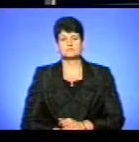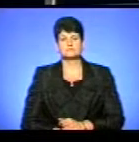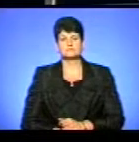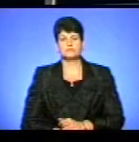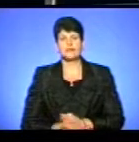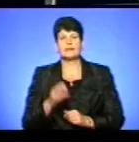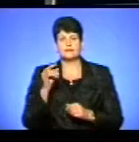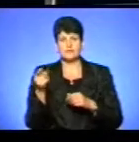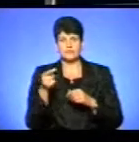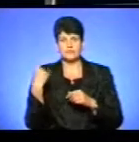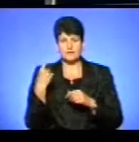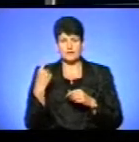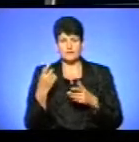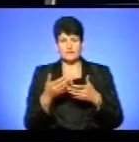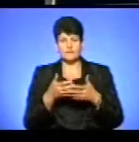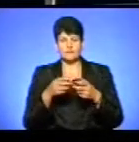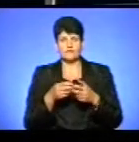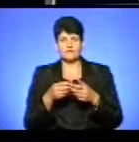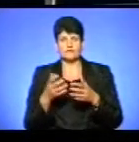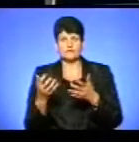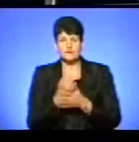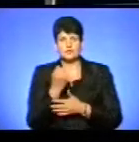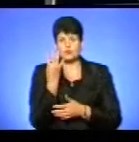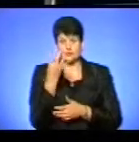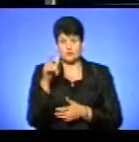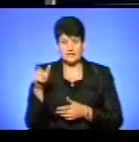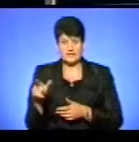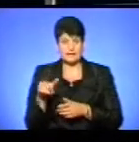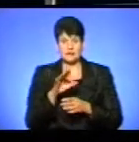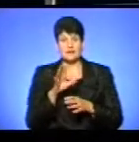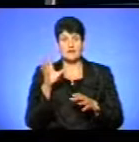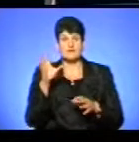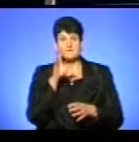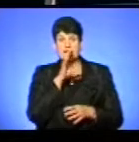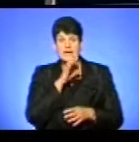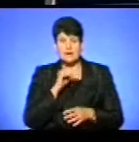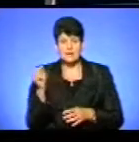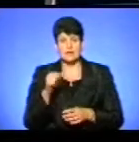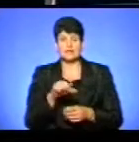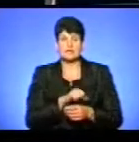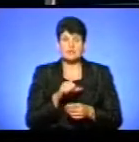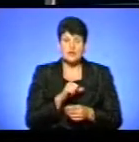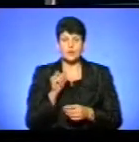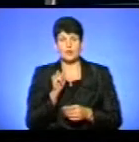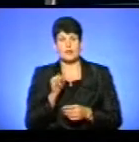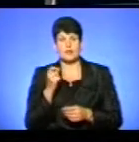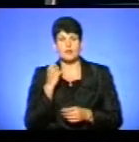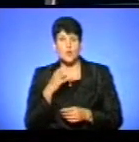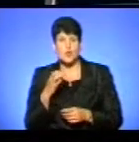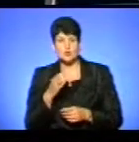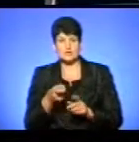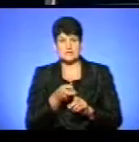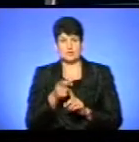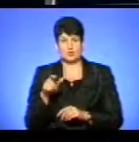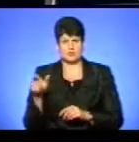На Тернопільщині викрили 4 осіб, які викрадали та незаконно утримували нарко- та алкогольно-залежних людей.